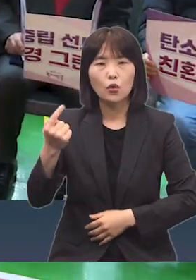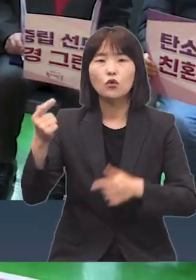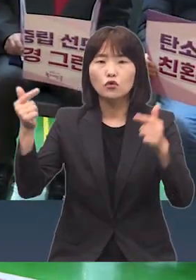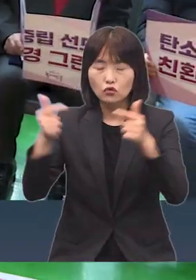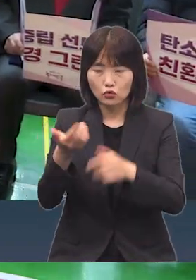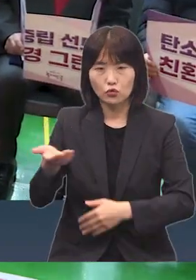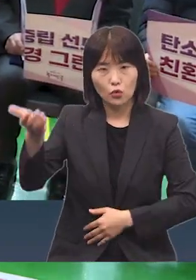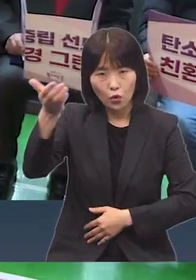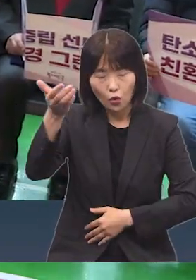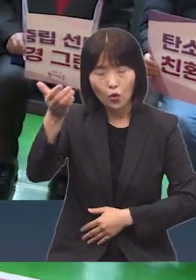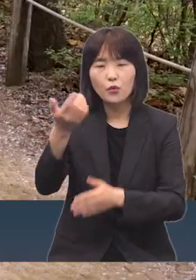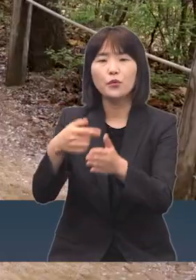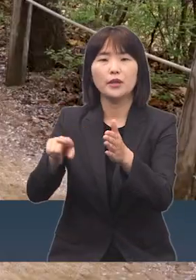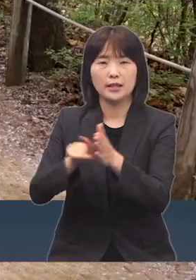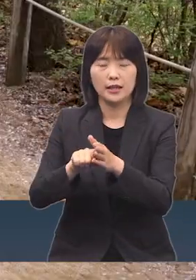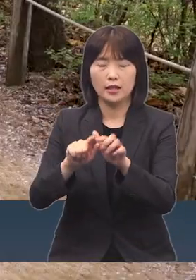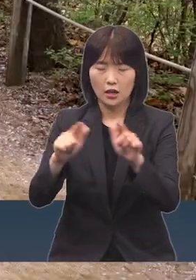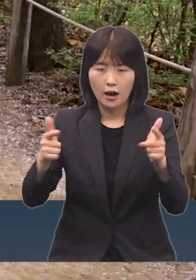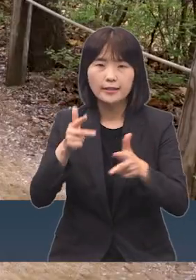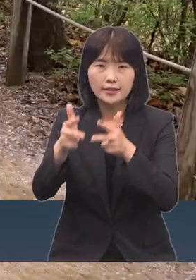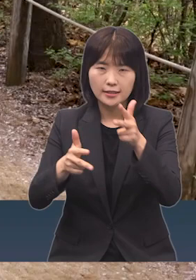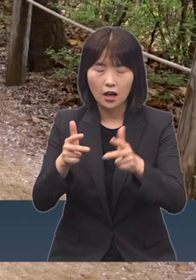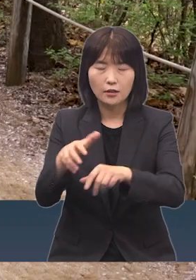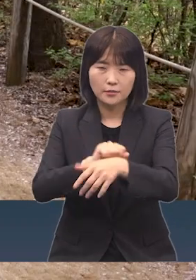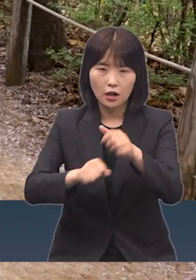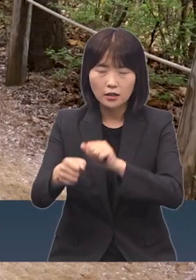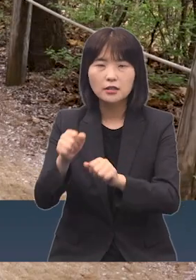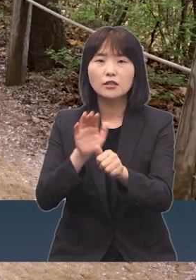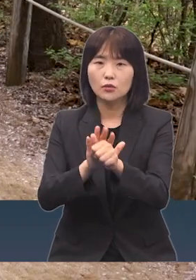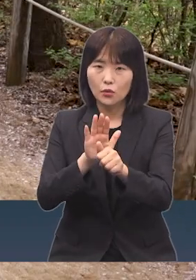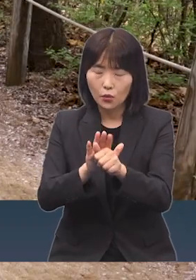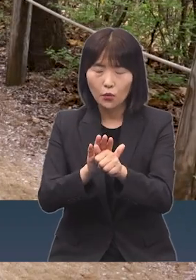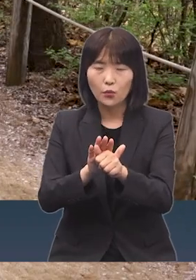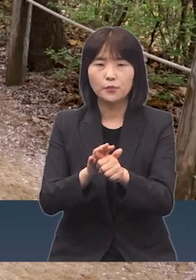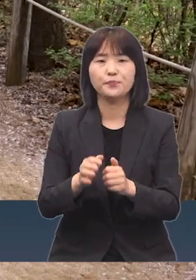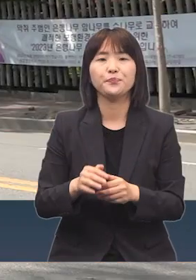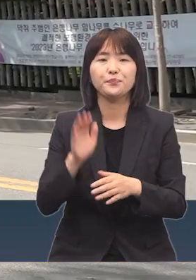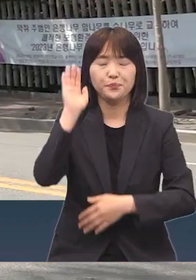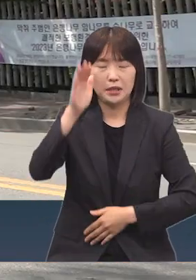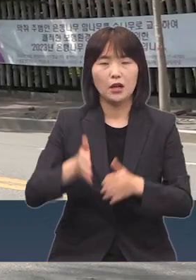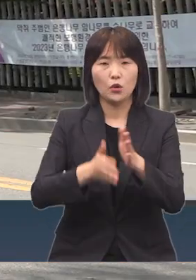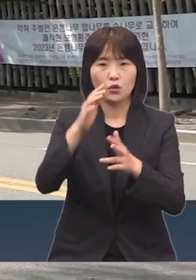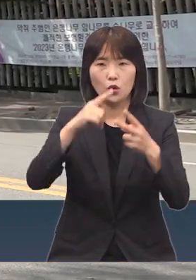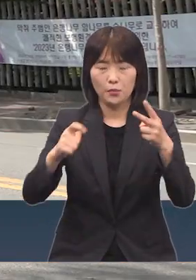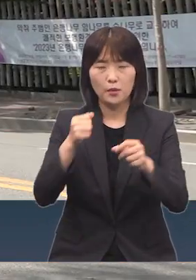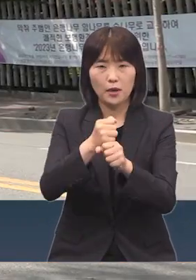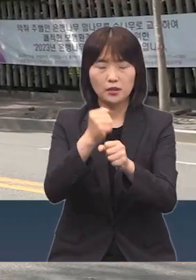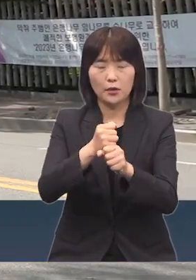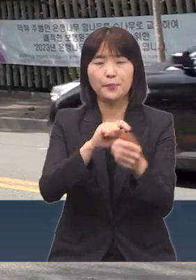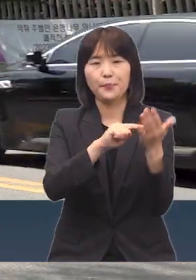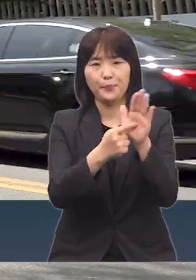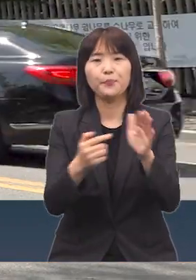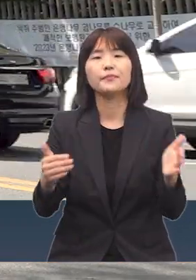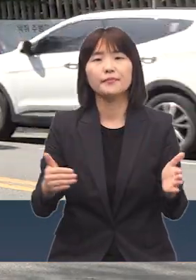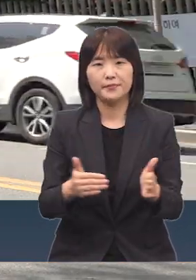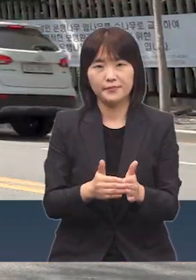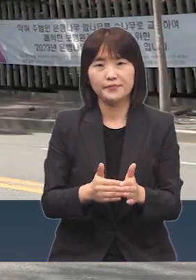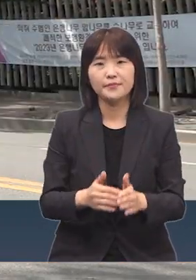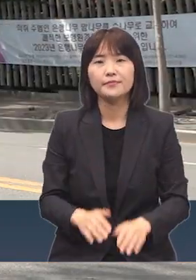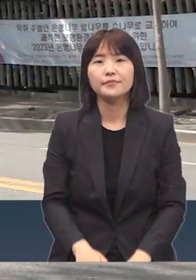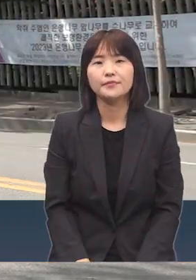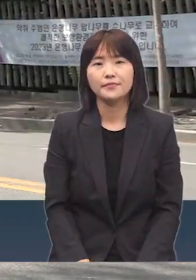선도도시로 발돋움하기 위한 다양한 사업을 적극적으로 추진해 미래도시 동대문구를 구현해 나가겠다고